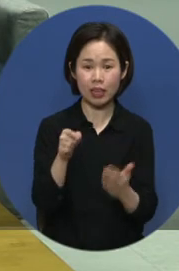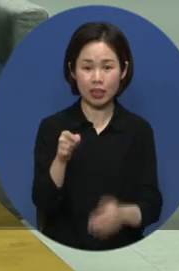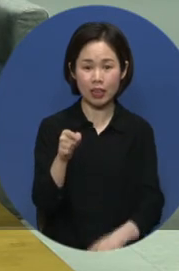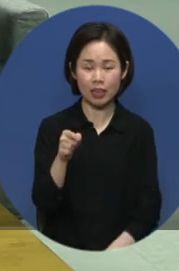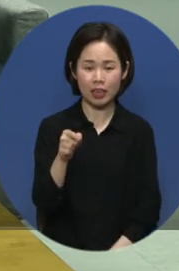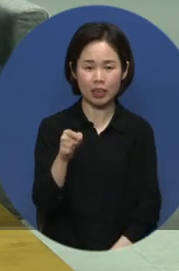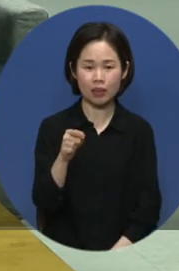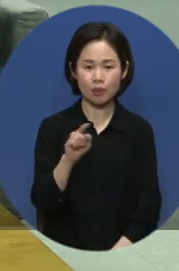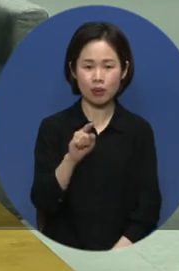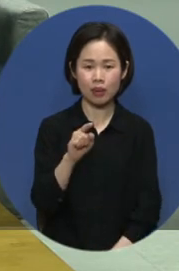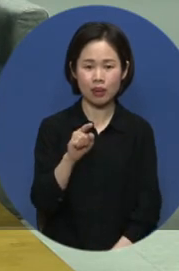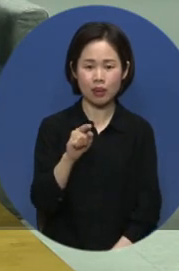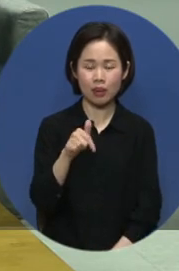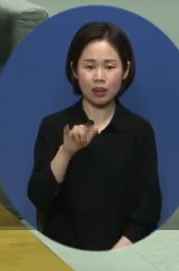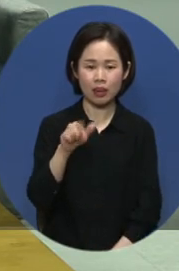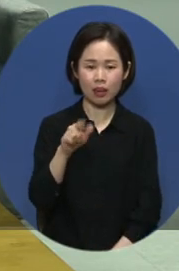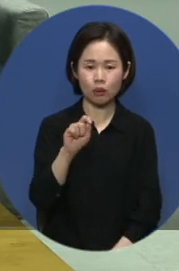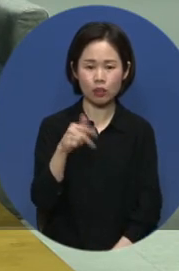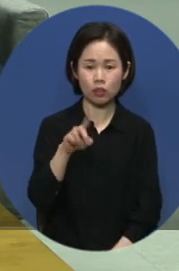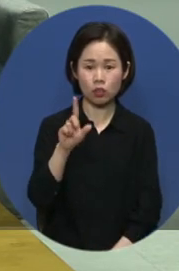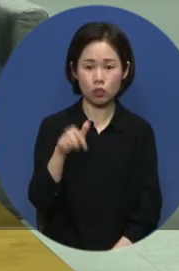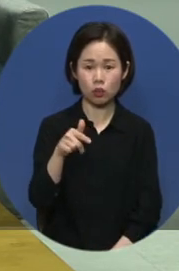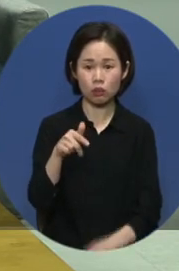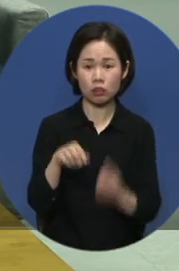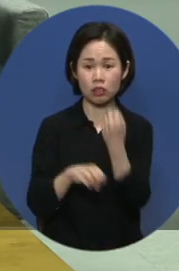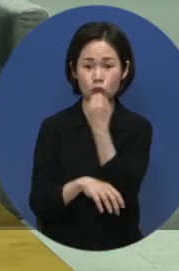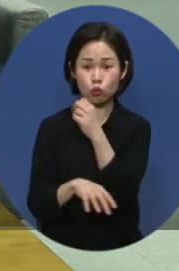객관적인 지표가 있어서 평가를 할 수 있는 게 아니어서